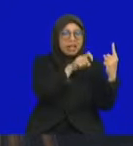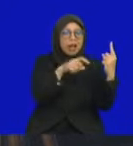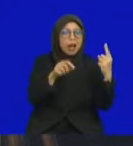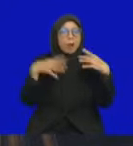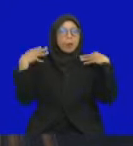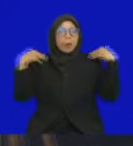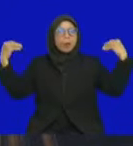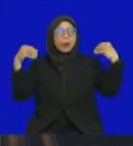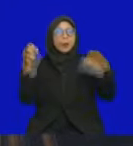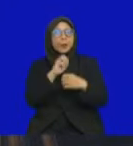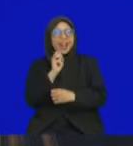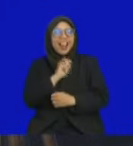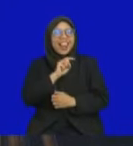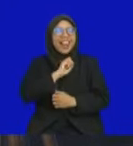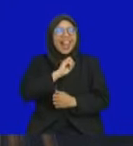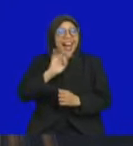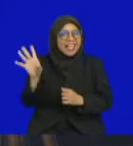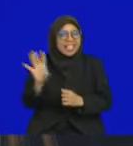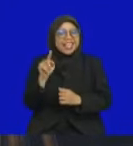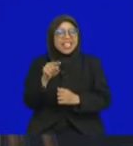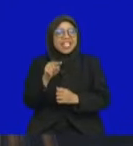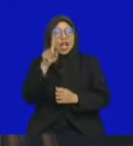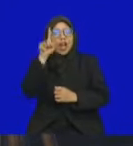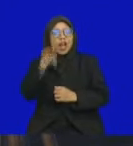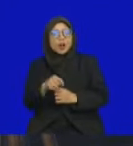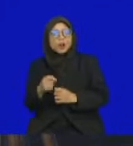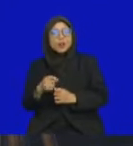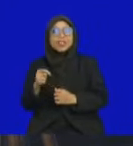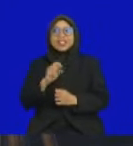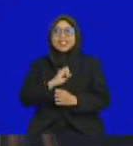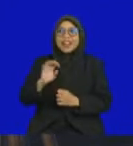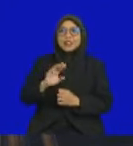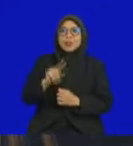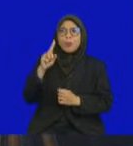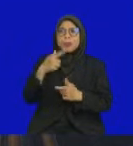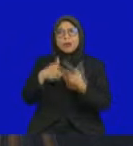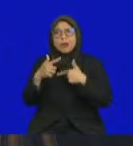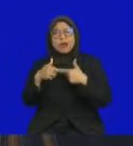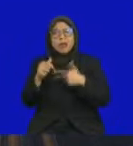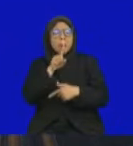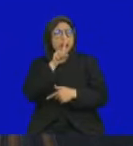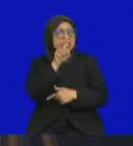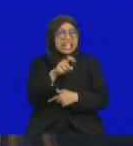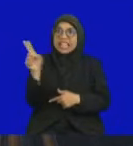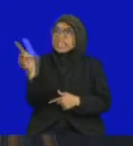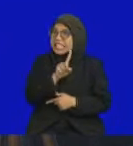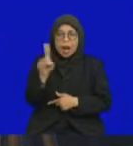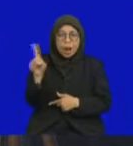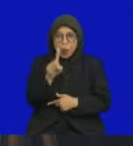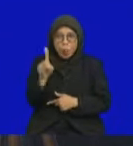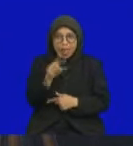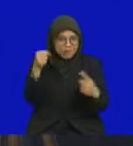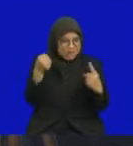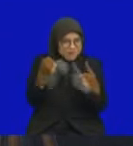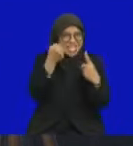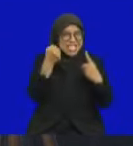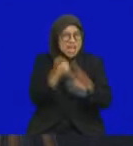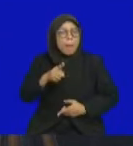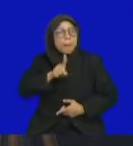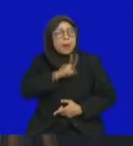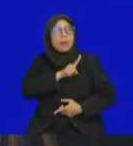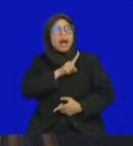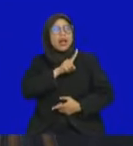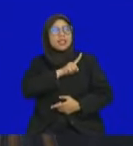kemudian ditanggapi dan direspon kembali pertanyaan yang diberikan tidak boleh menyerang secara personal atau